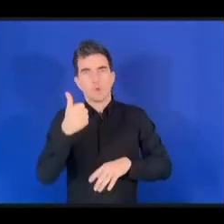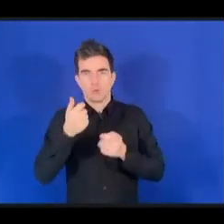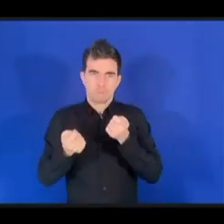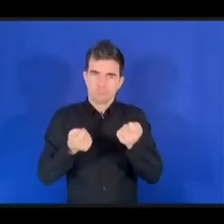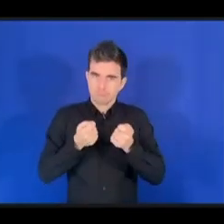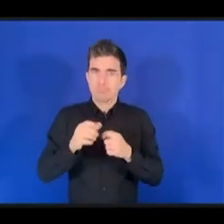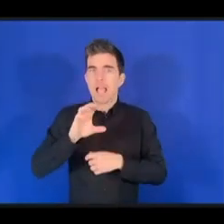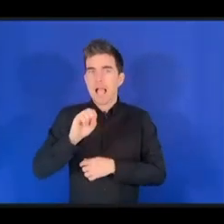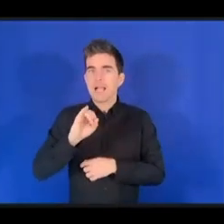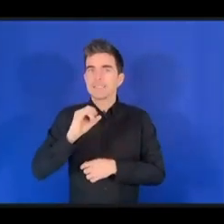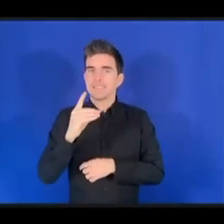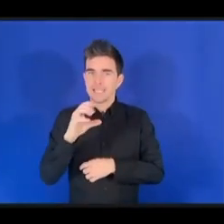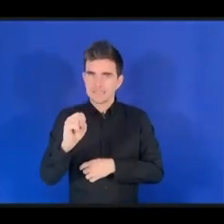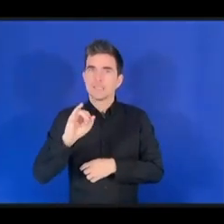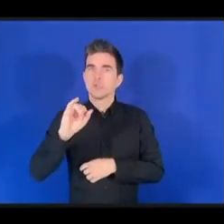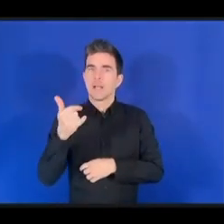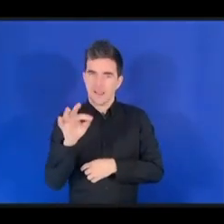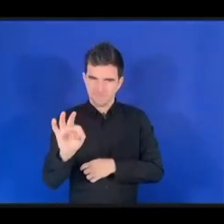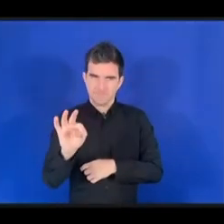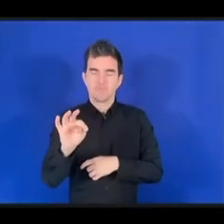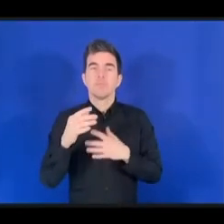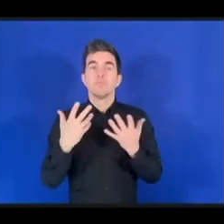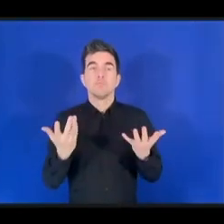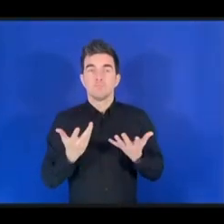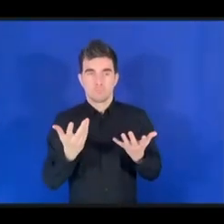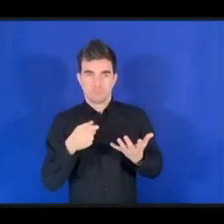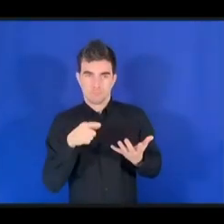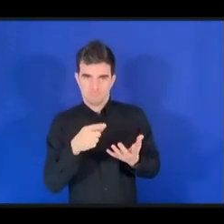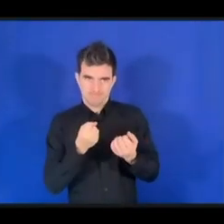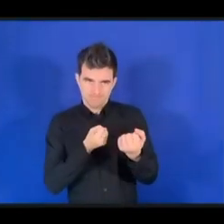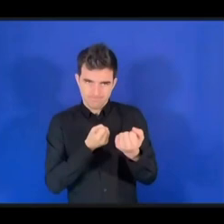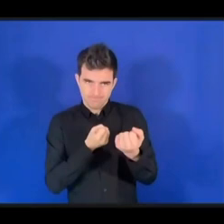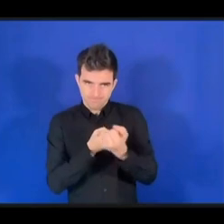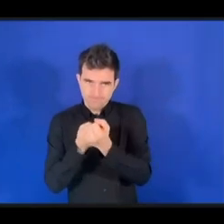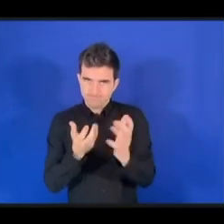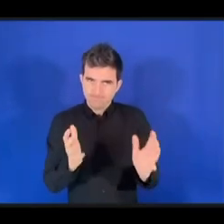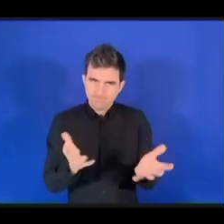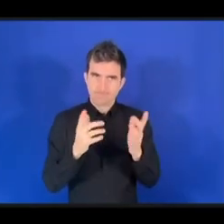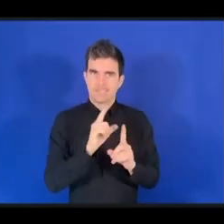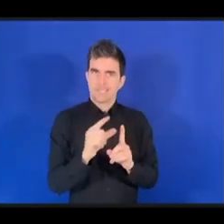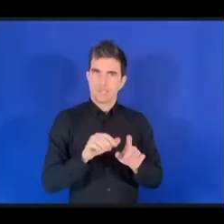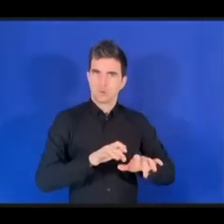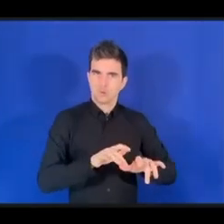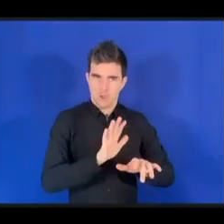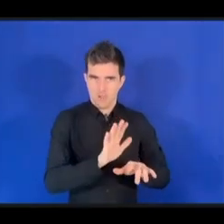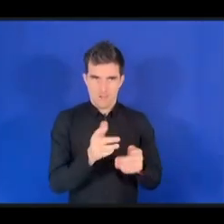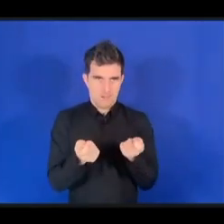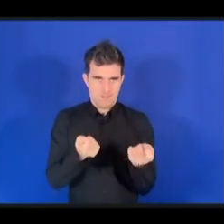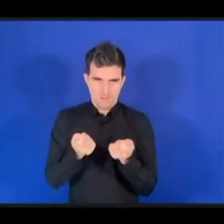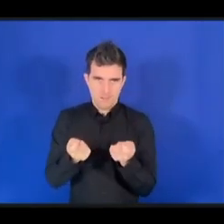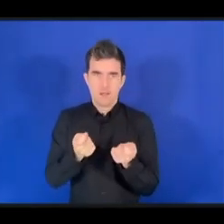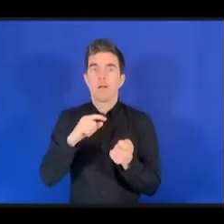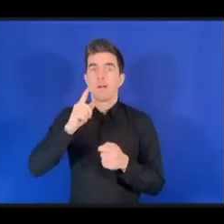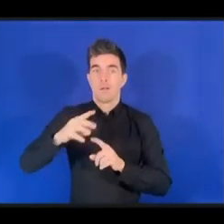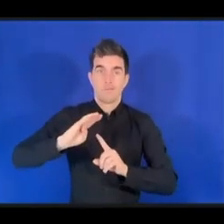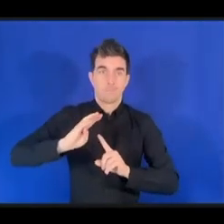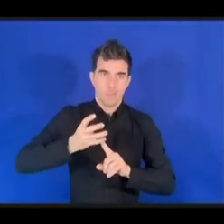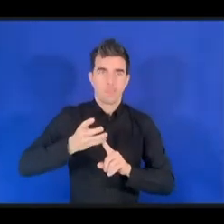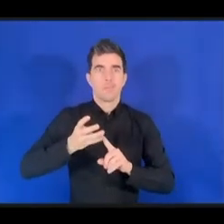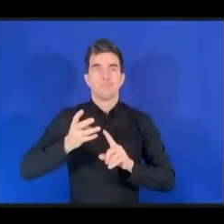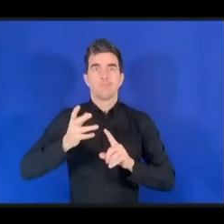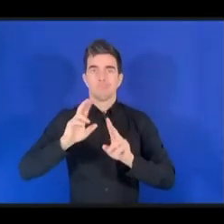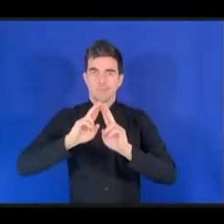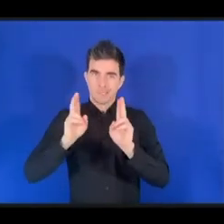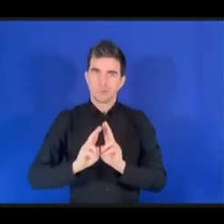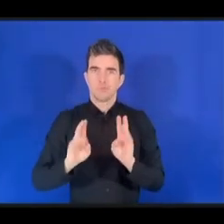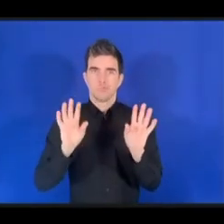また国際会議をと所得国で開催する予定にしております